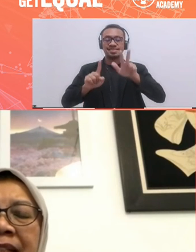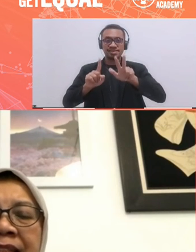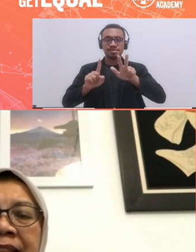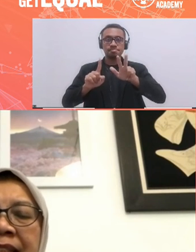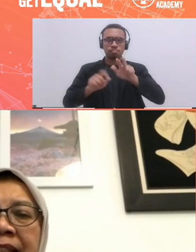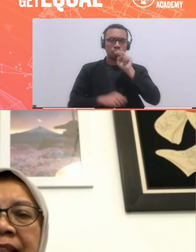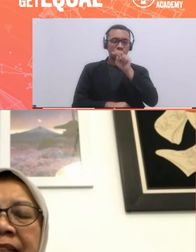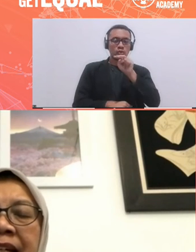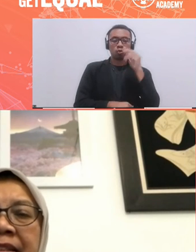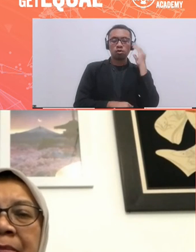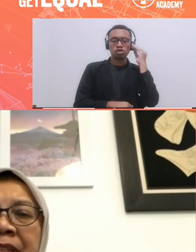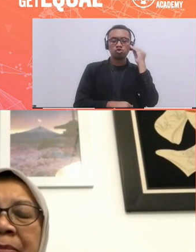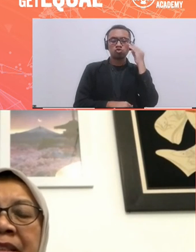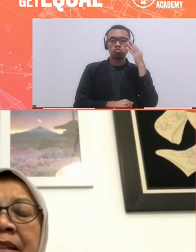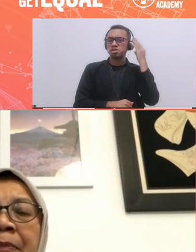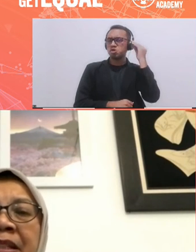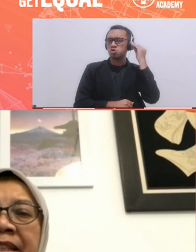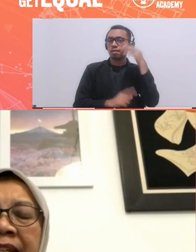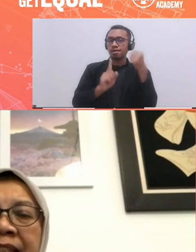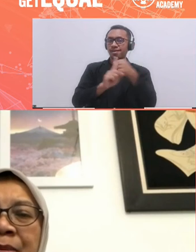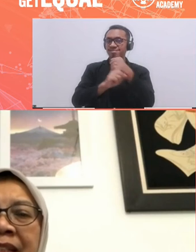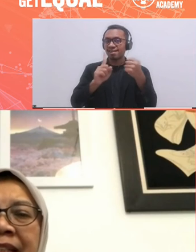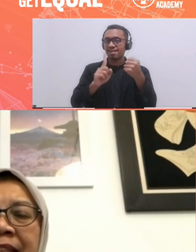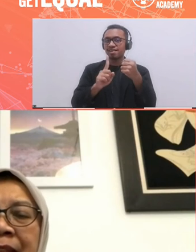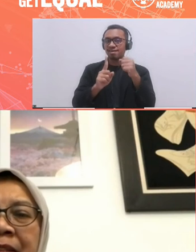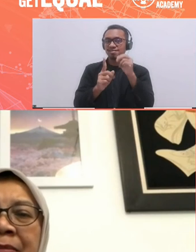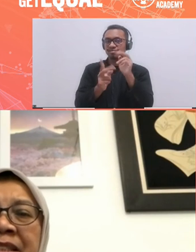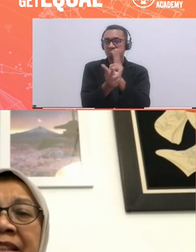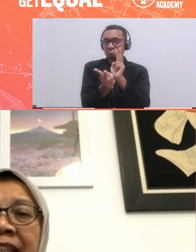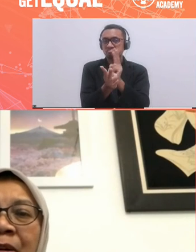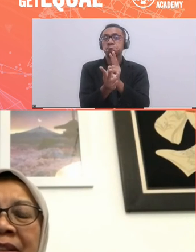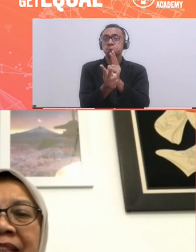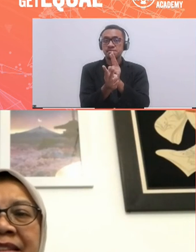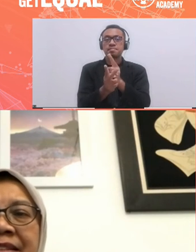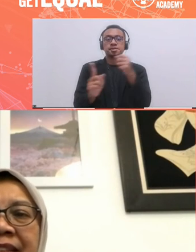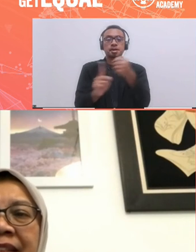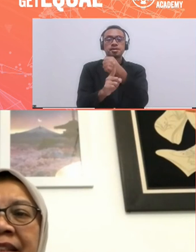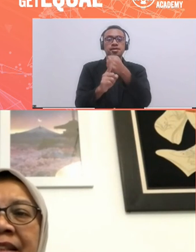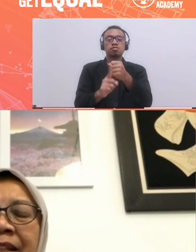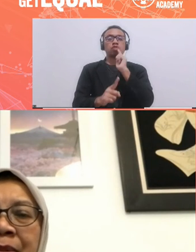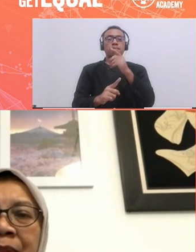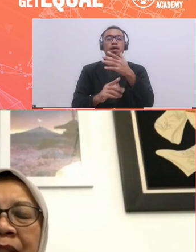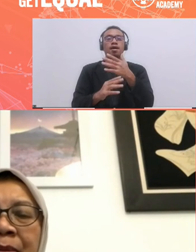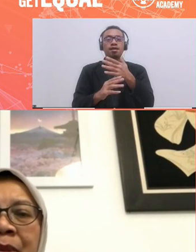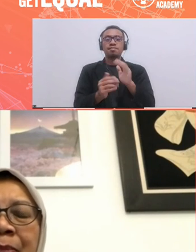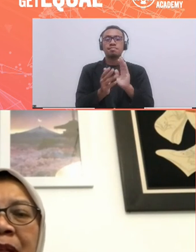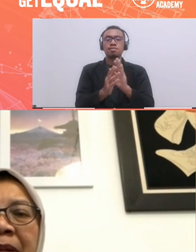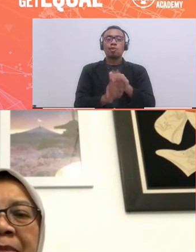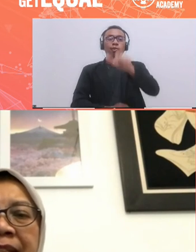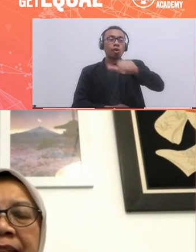isu kekerasan ini, kita tidak hanya bisa melihat isu kekerasan itu dalam segi kontak saja. Nah, untuk itu